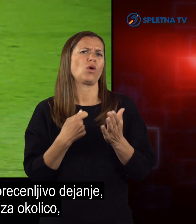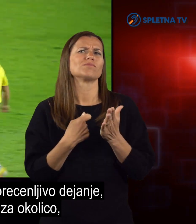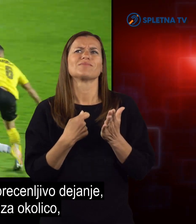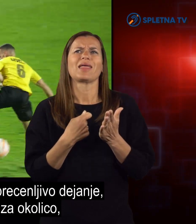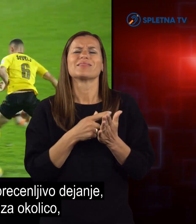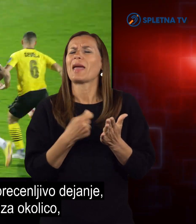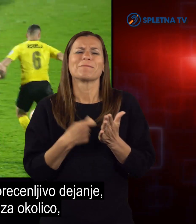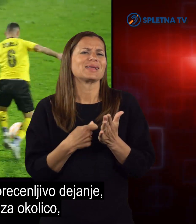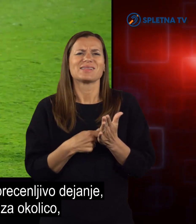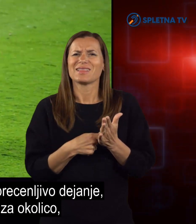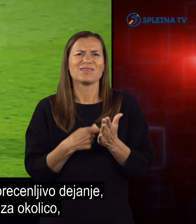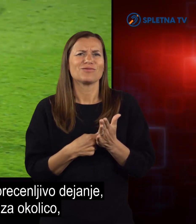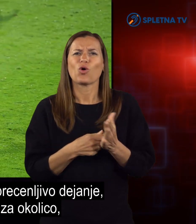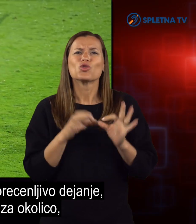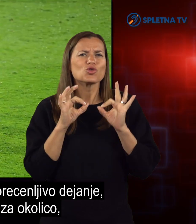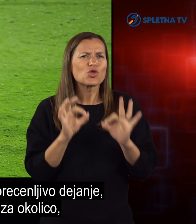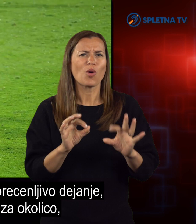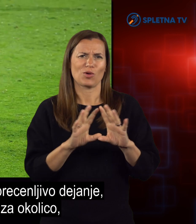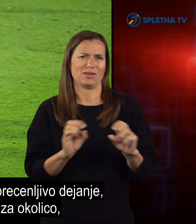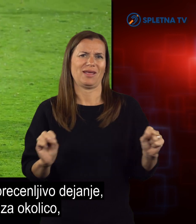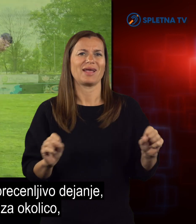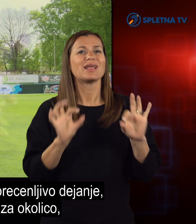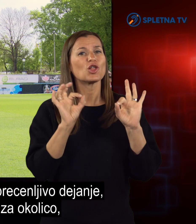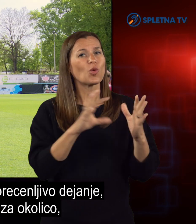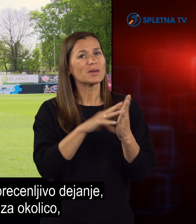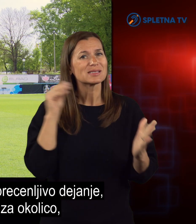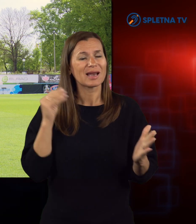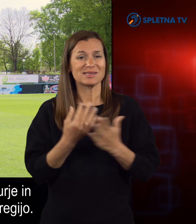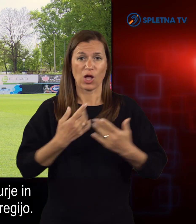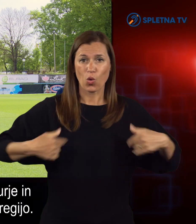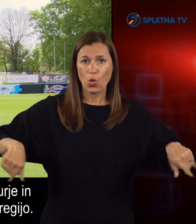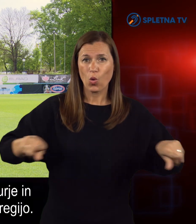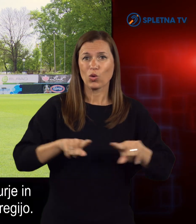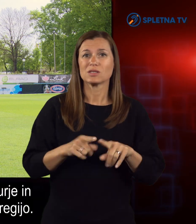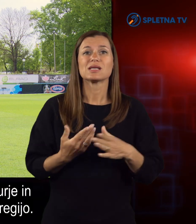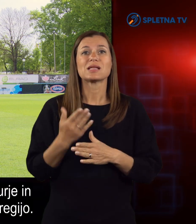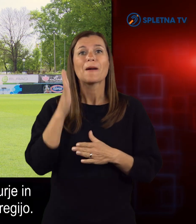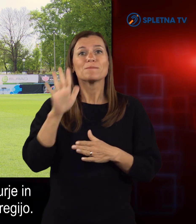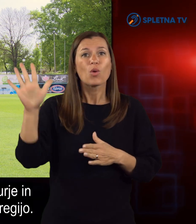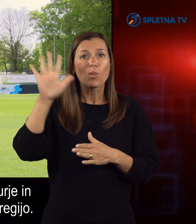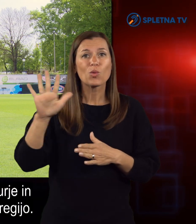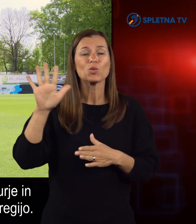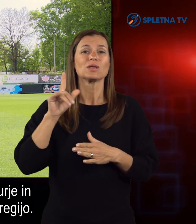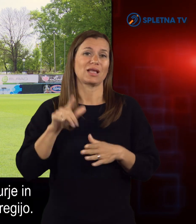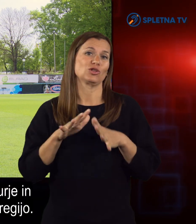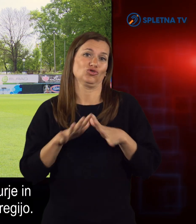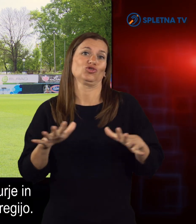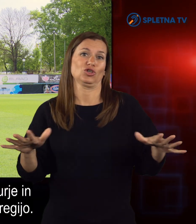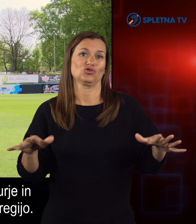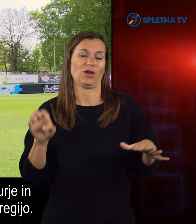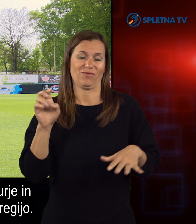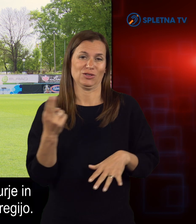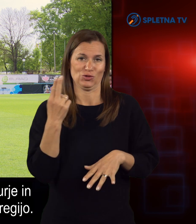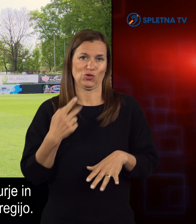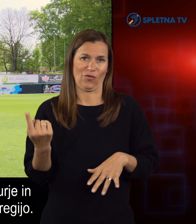neprecenljivo dobro dejanje, en dober zgled za okolico, za Pomurje in pa za širše